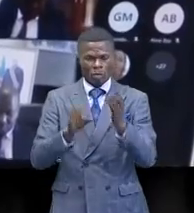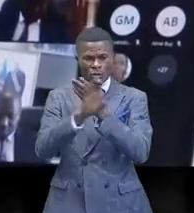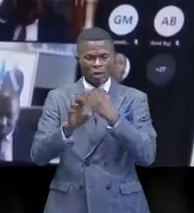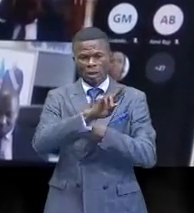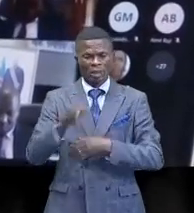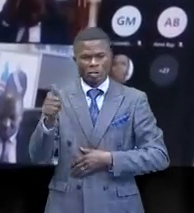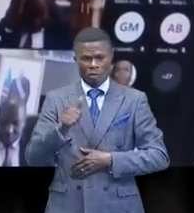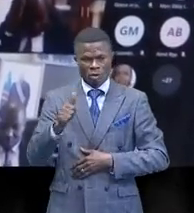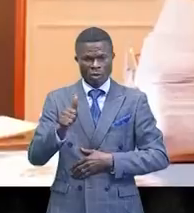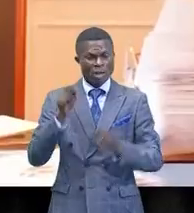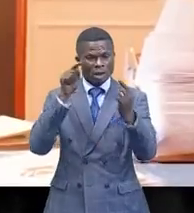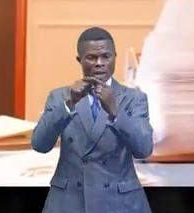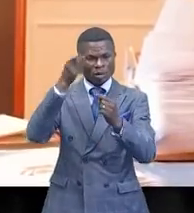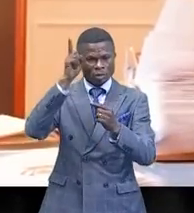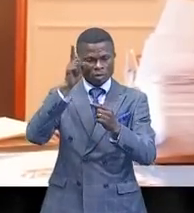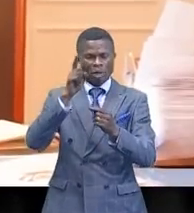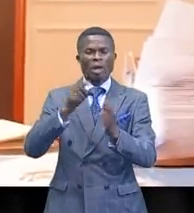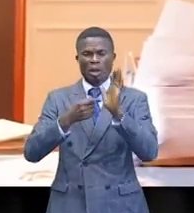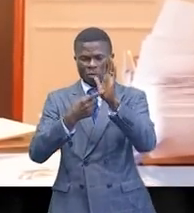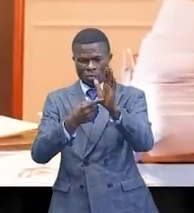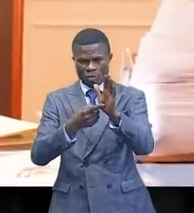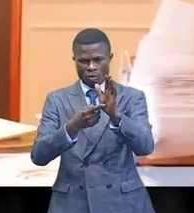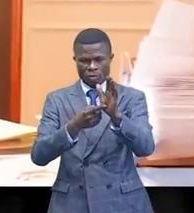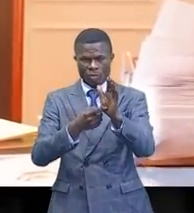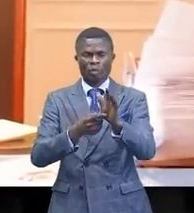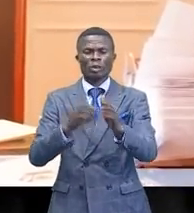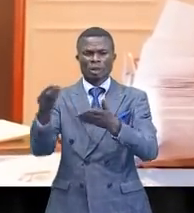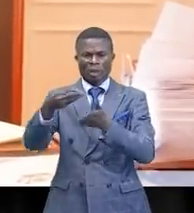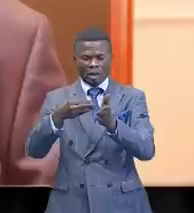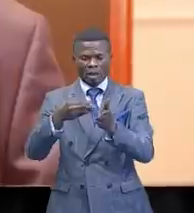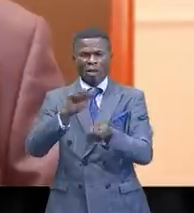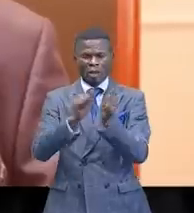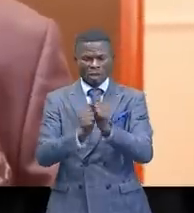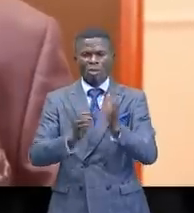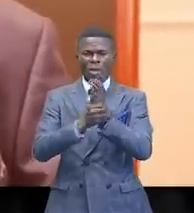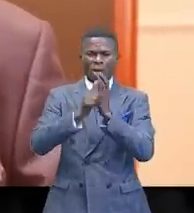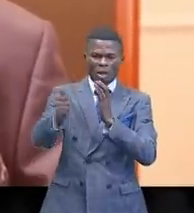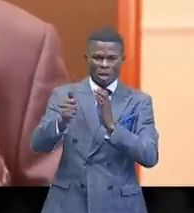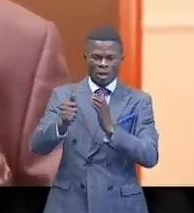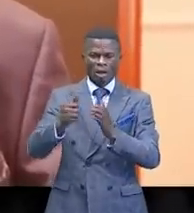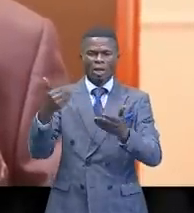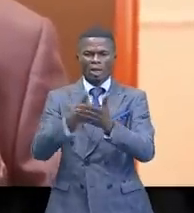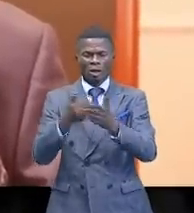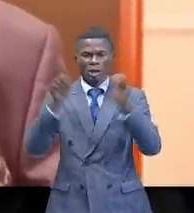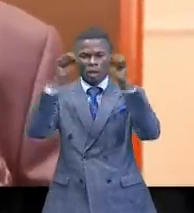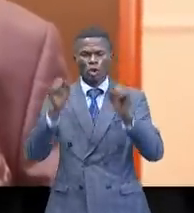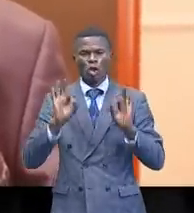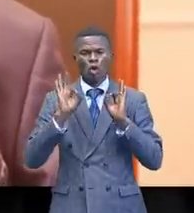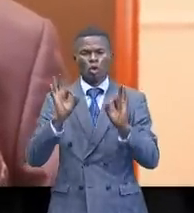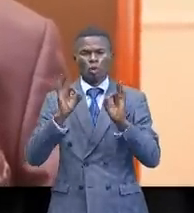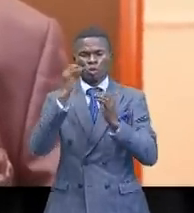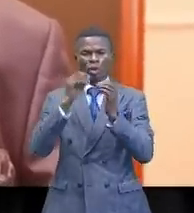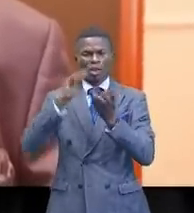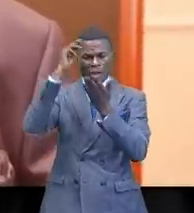2021, a pour objectif de relever, redresser, requalifier et innover le système de l'enseignement supérieur